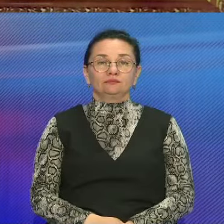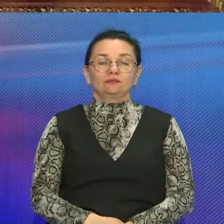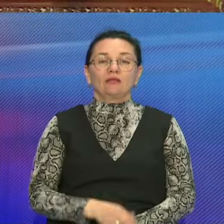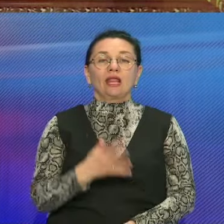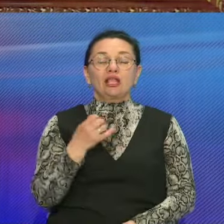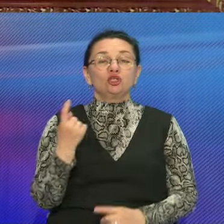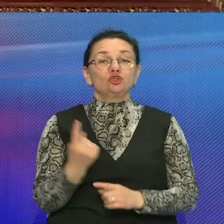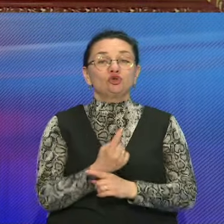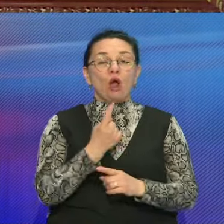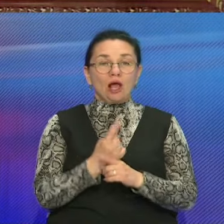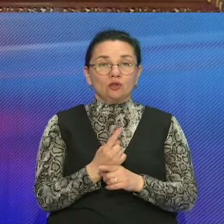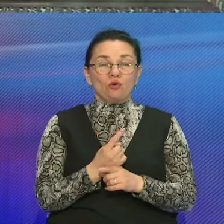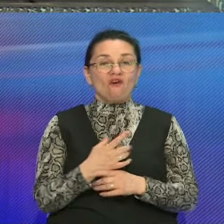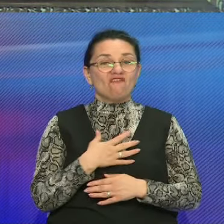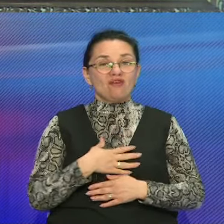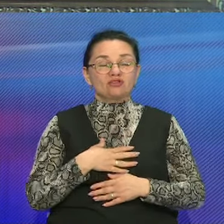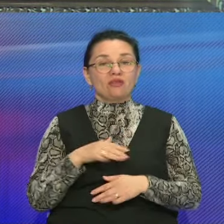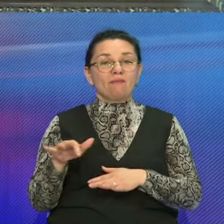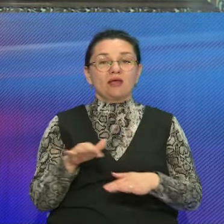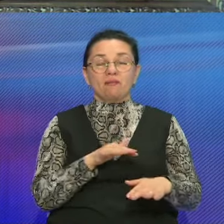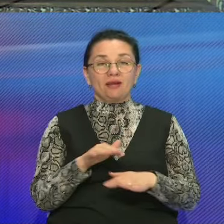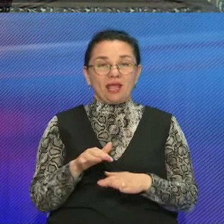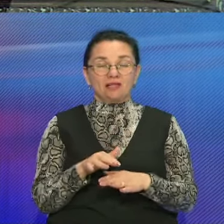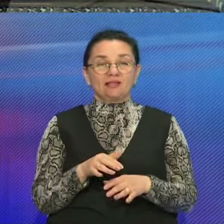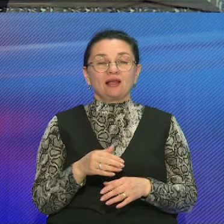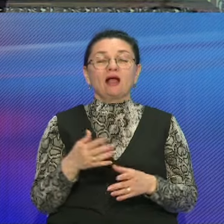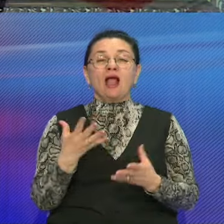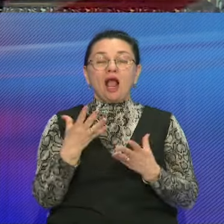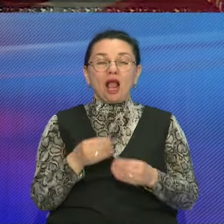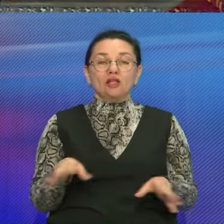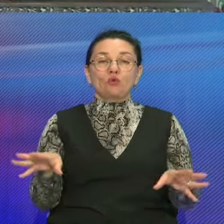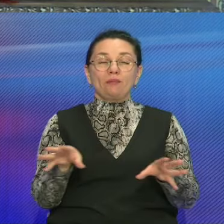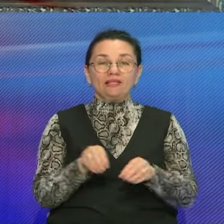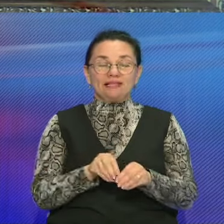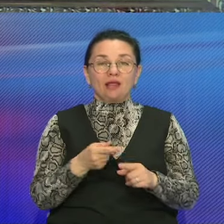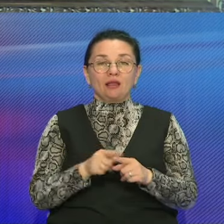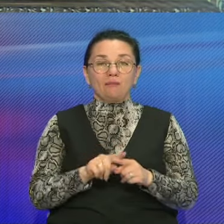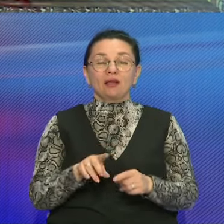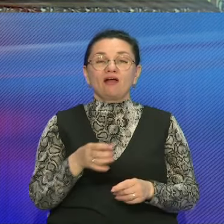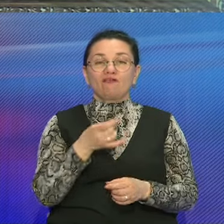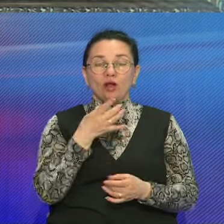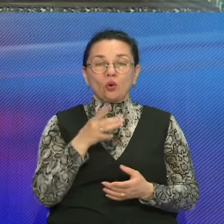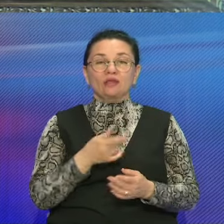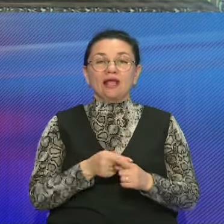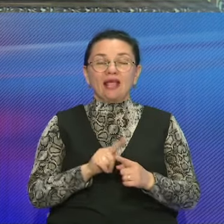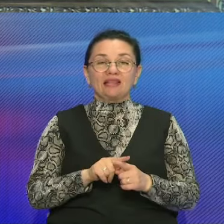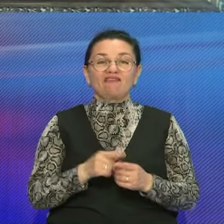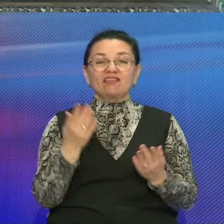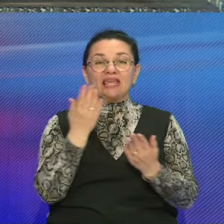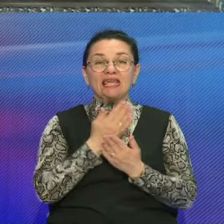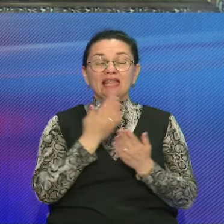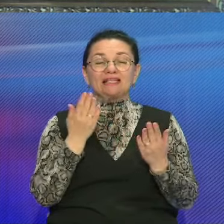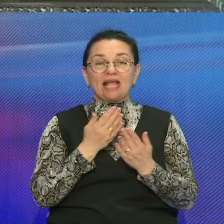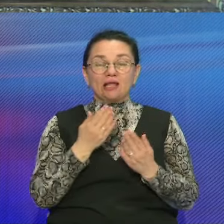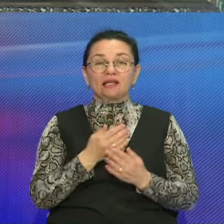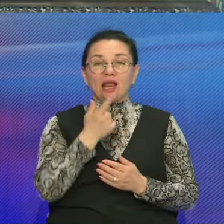Ще одне знакове мероприємство до Дня єднання братських народів пройшло у обласному центрі. У кінотеатр «Червона зорка» школьників запросили